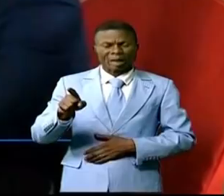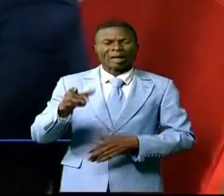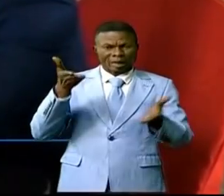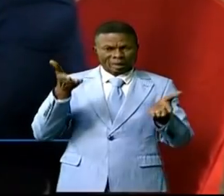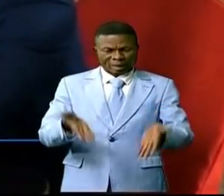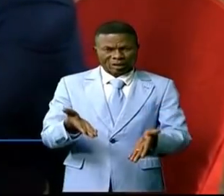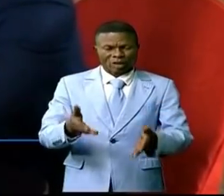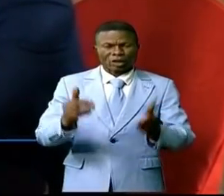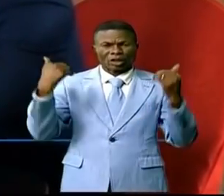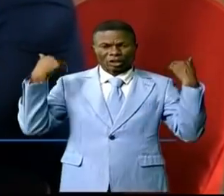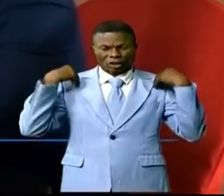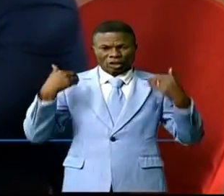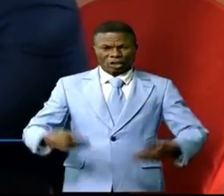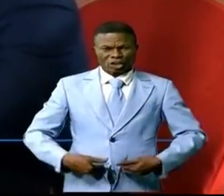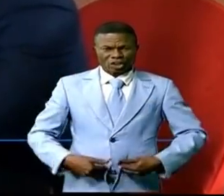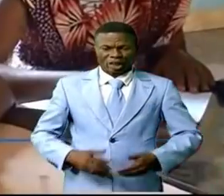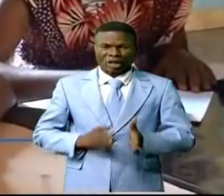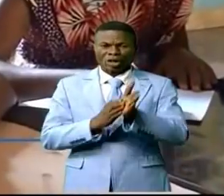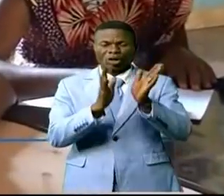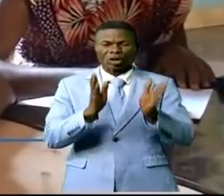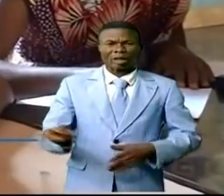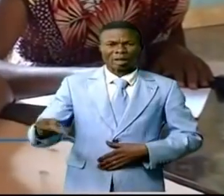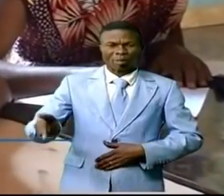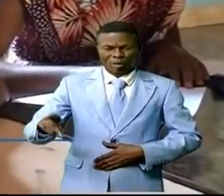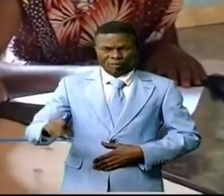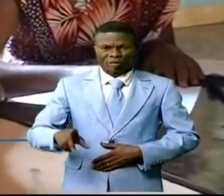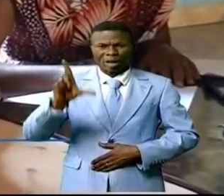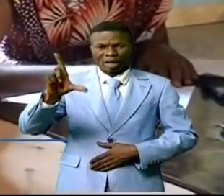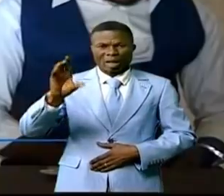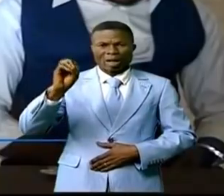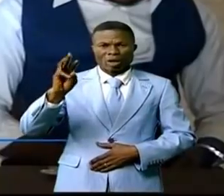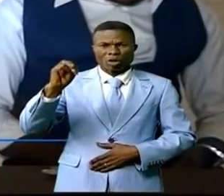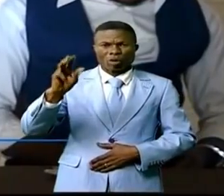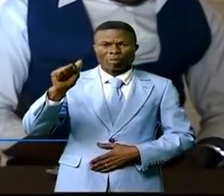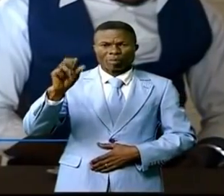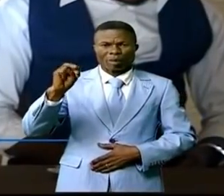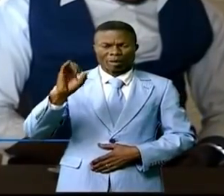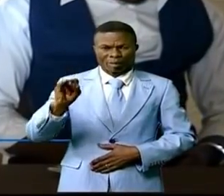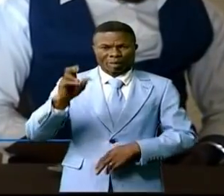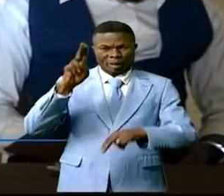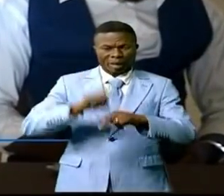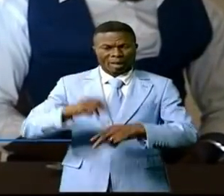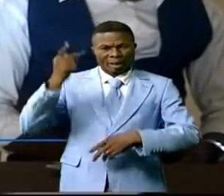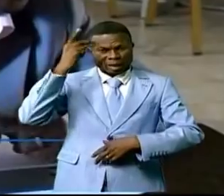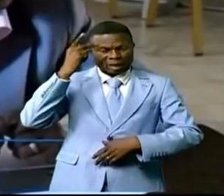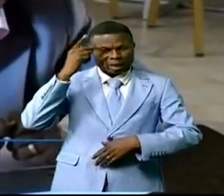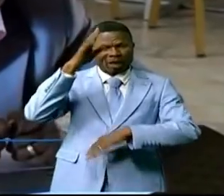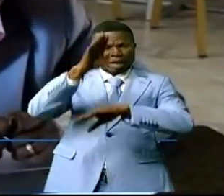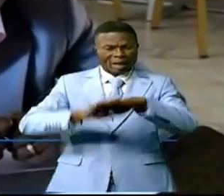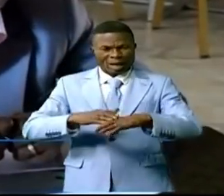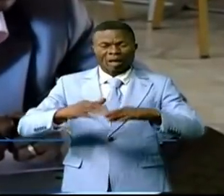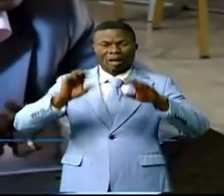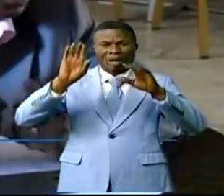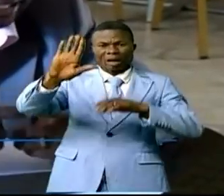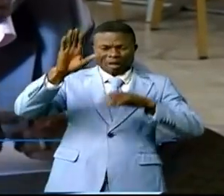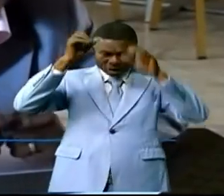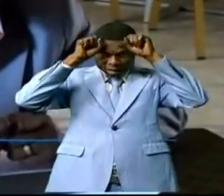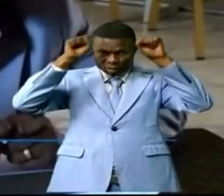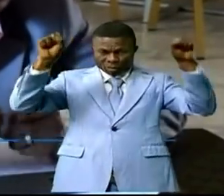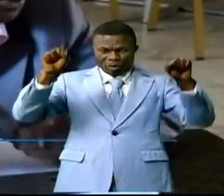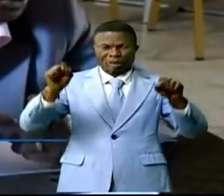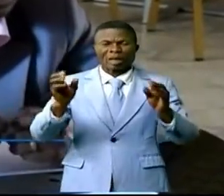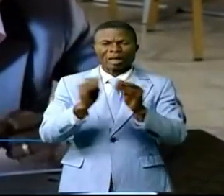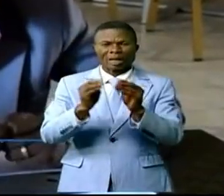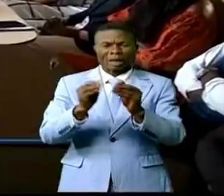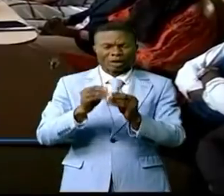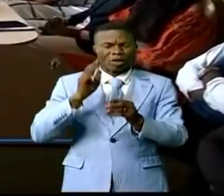jeune leader de la province de la Lomami, résident à Kinshasa, a été convié par le président héritier Pagna au cours d'une matinée